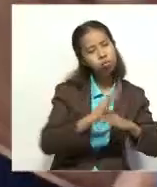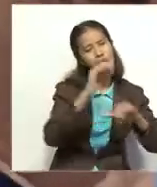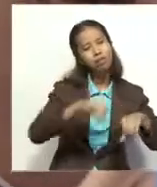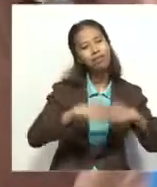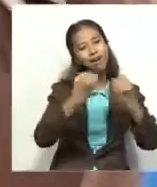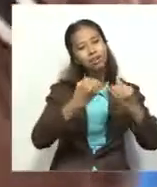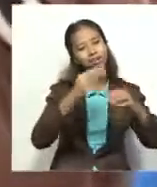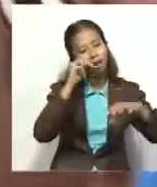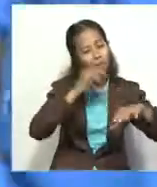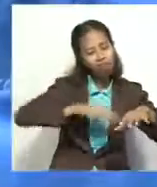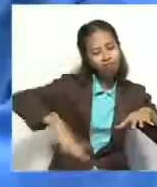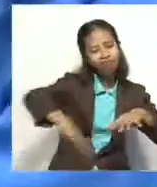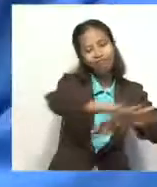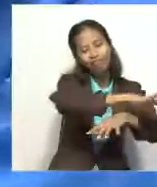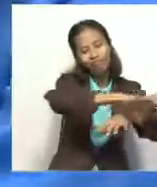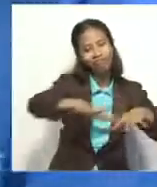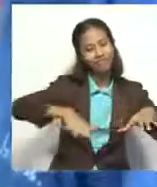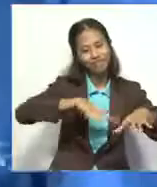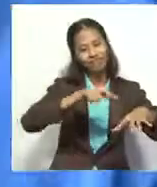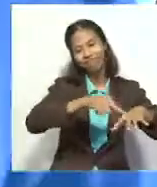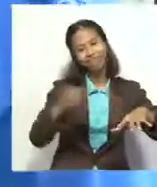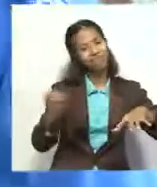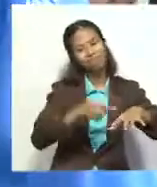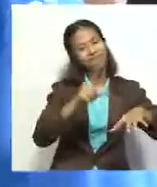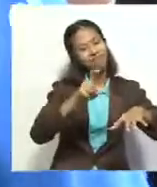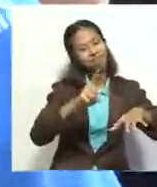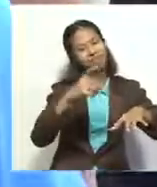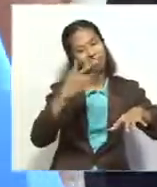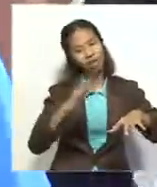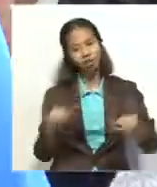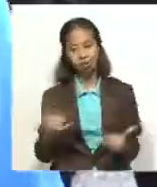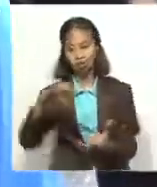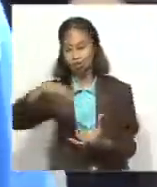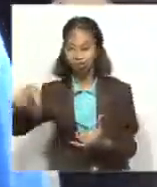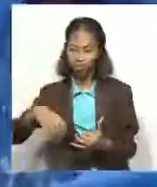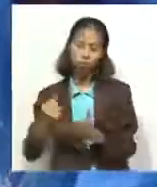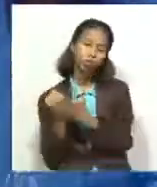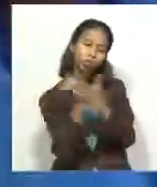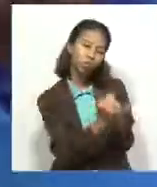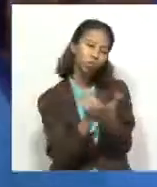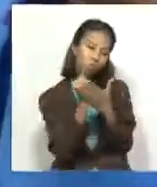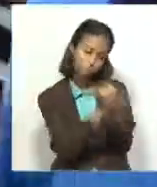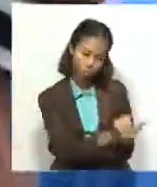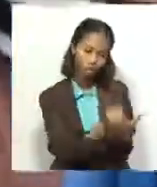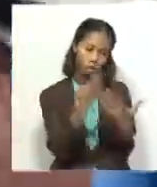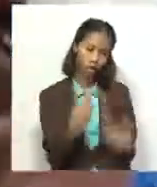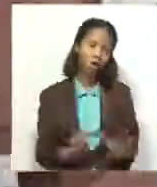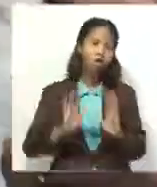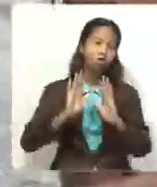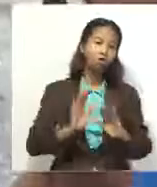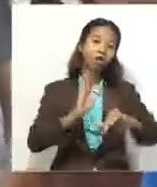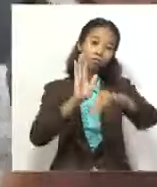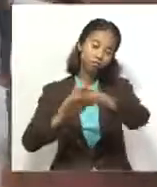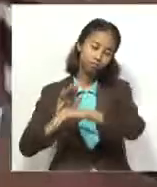ค่ะติดเกาะกันเลยนะคะซึ่งทางจังหวัดและหน่วยงานที่เกี่ยวข้องก็จะได้เข้าไปช่วยเหลือฟื้นฟูต่อไปด้วยแล้วก็ต้องฝากเตือนนะคะ